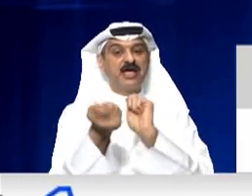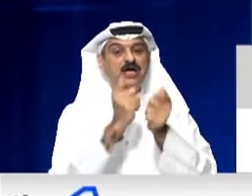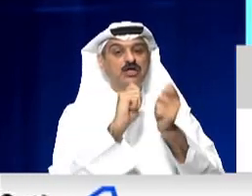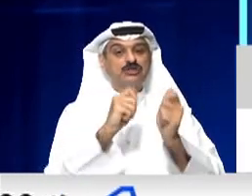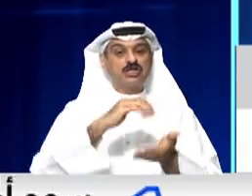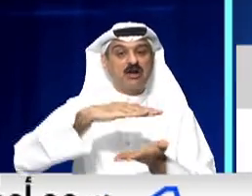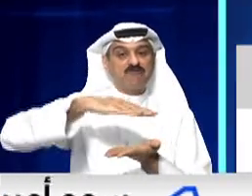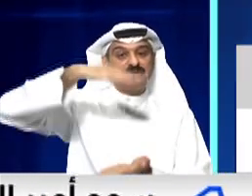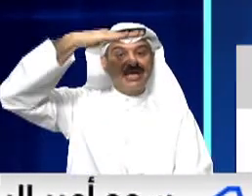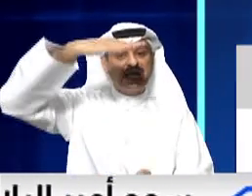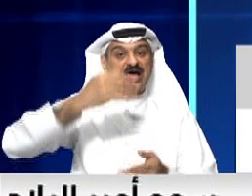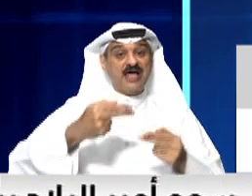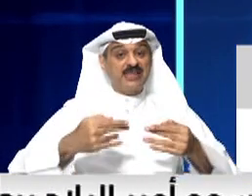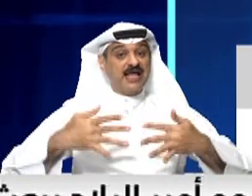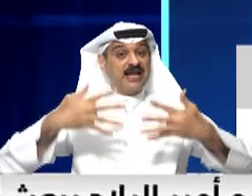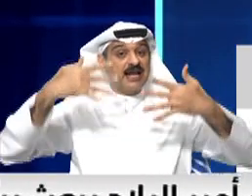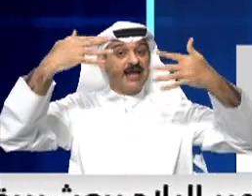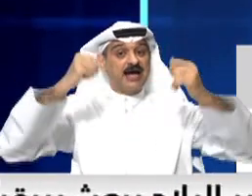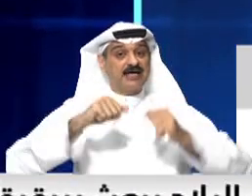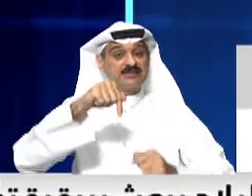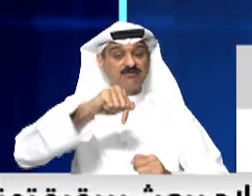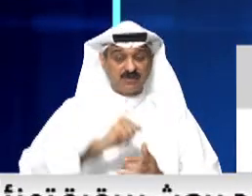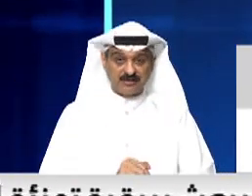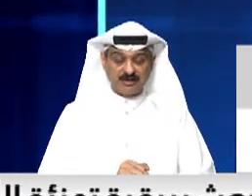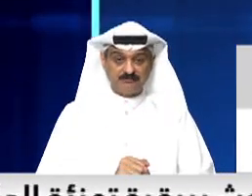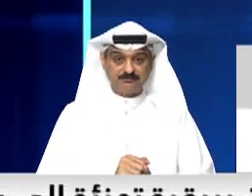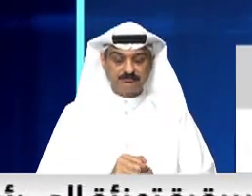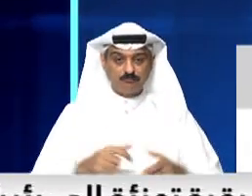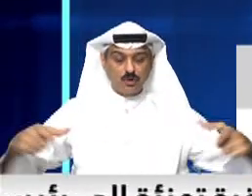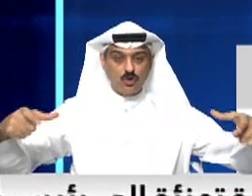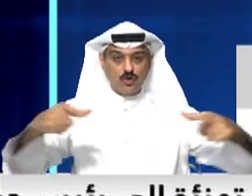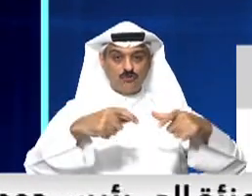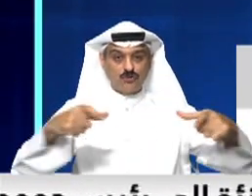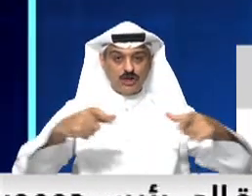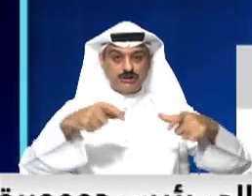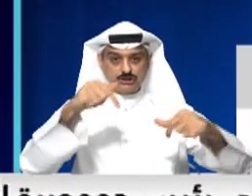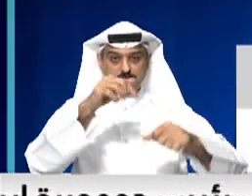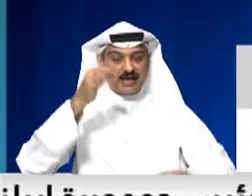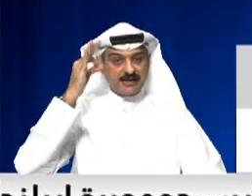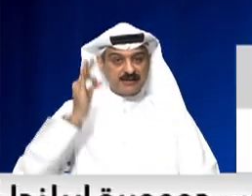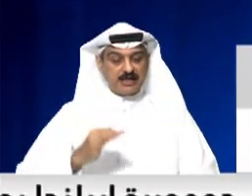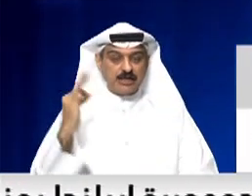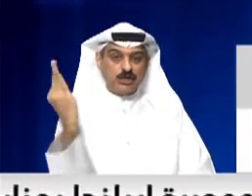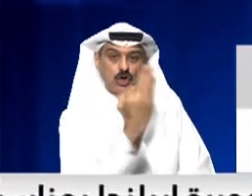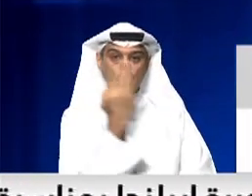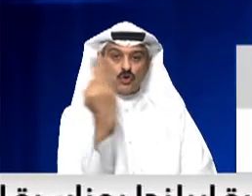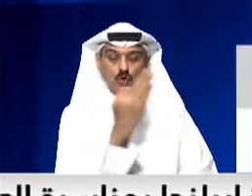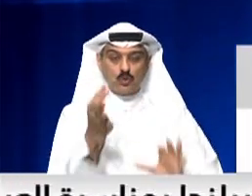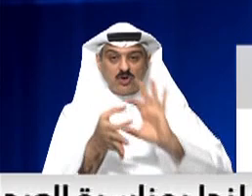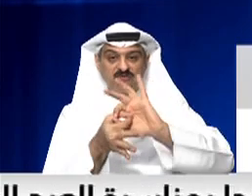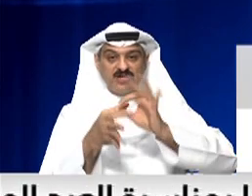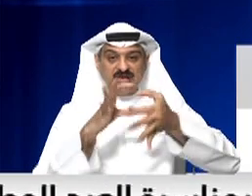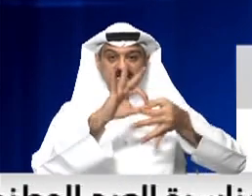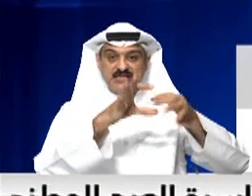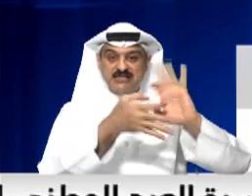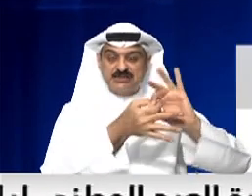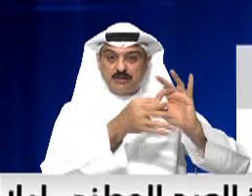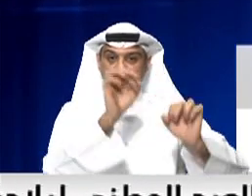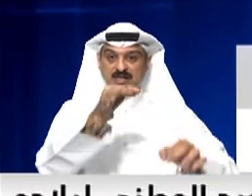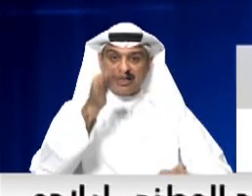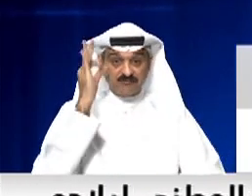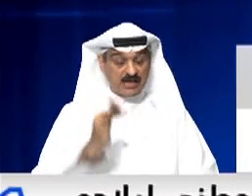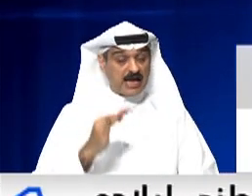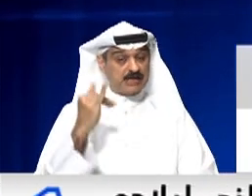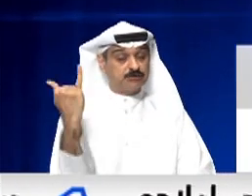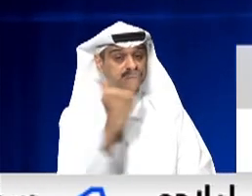البترولي المسال في السوق المحلي وجرى خلال الاجتماع التاكيد على ضروره قيام الجمعيات التعاونيه بالعديد من الامور